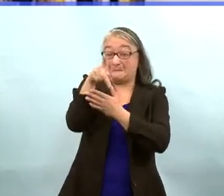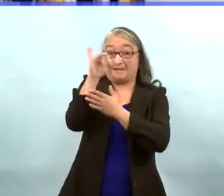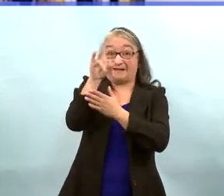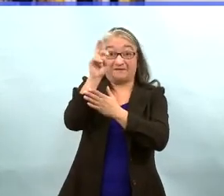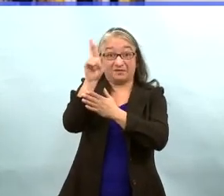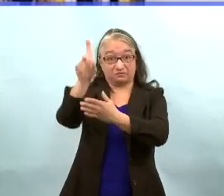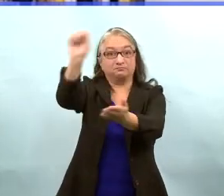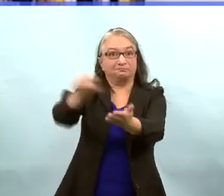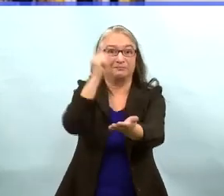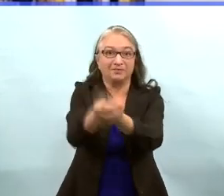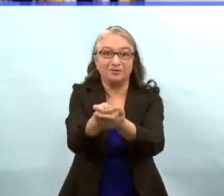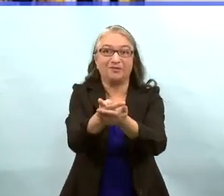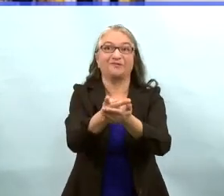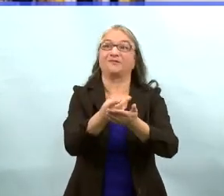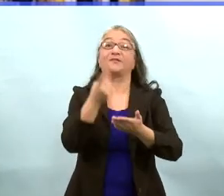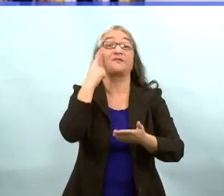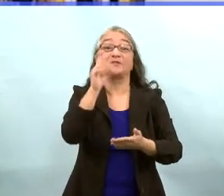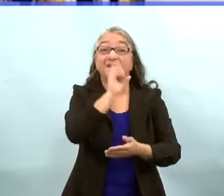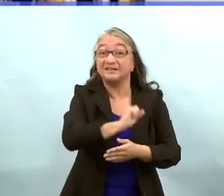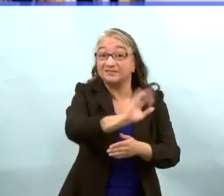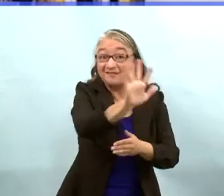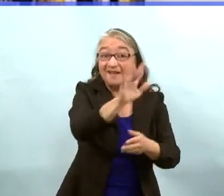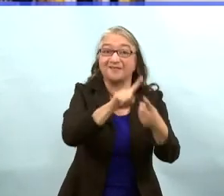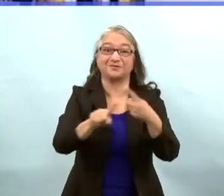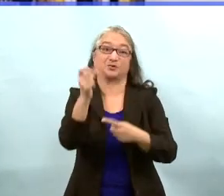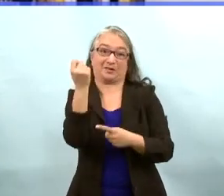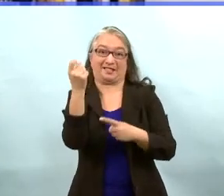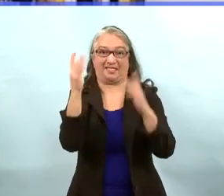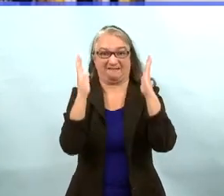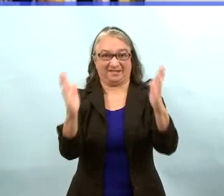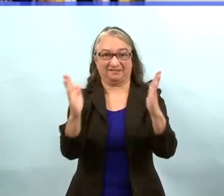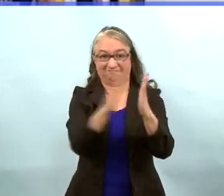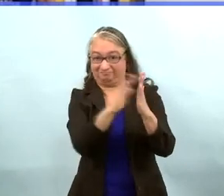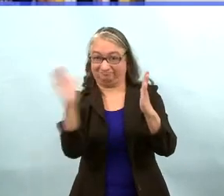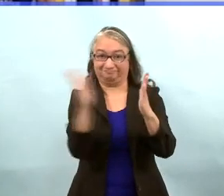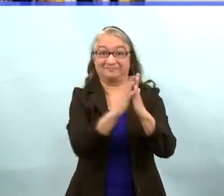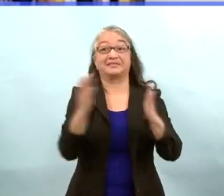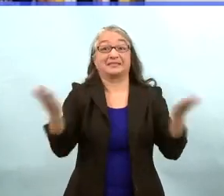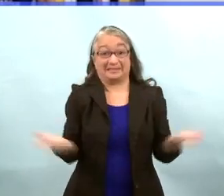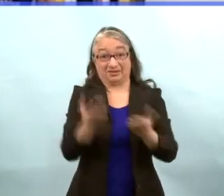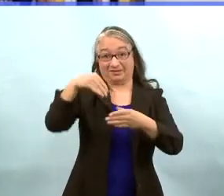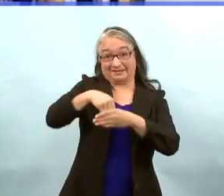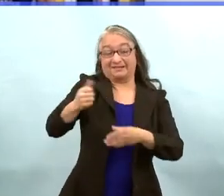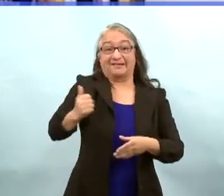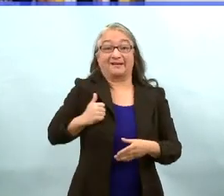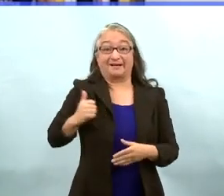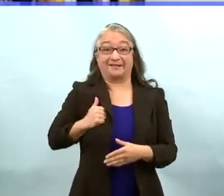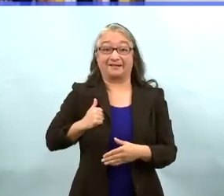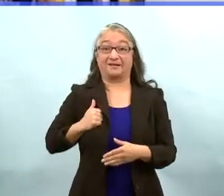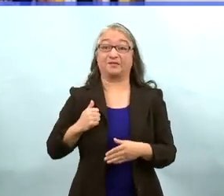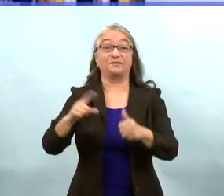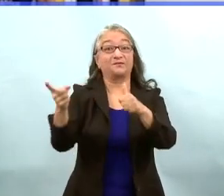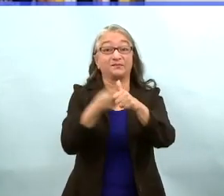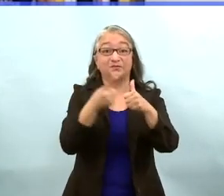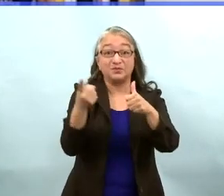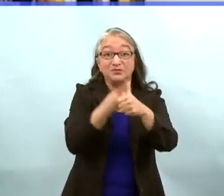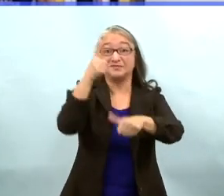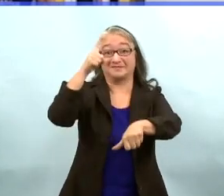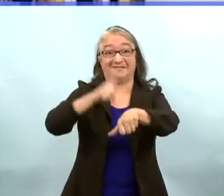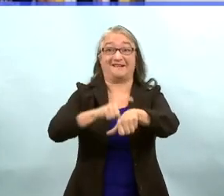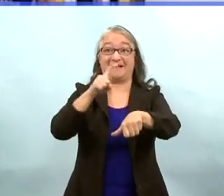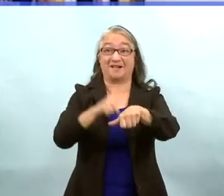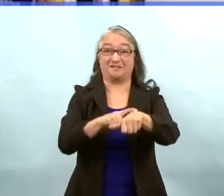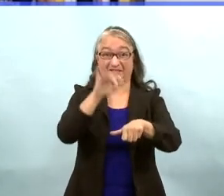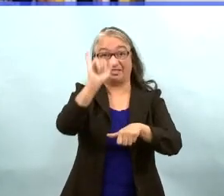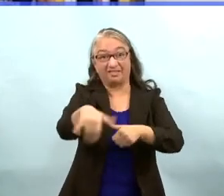le premier vaccin contre la COVID-19 de ce genre approuvé au Canada pour ce groupe d'âge et c'est vraiment un jalon important dans notre lutte collective contre